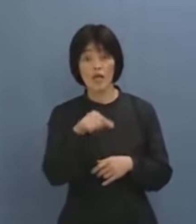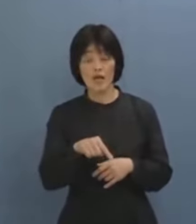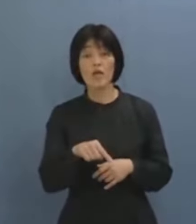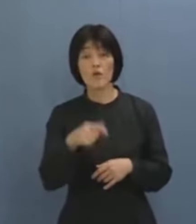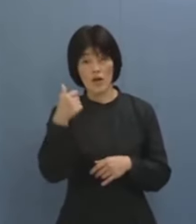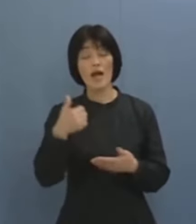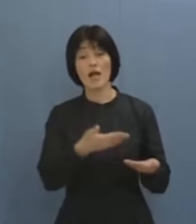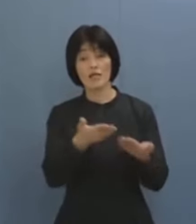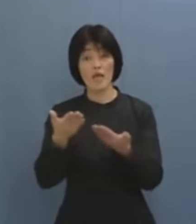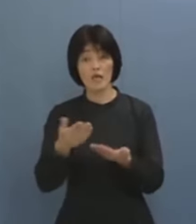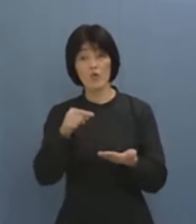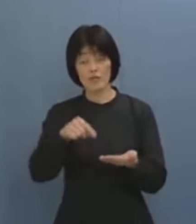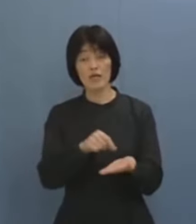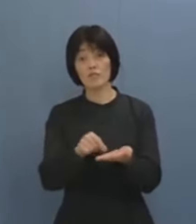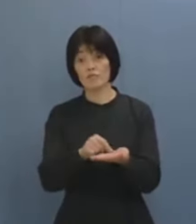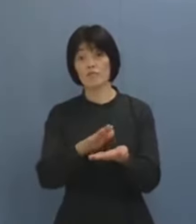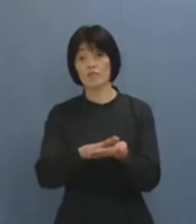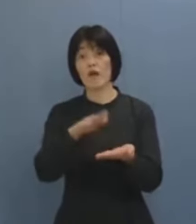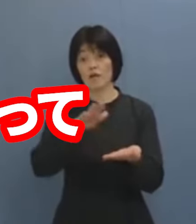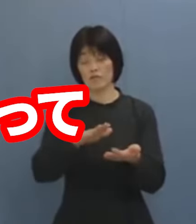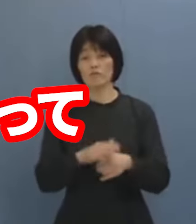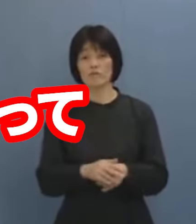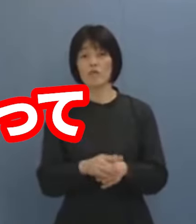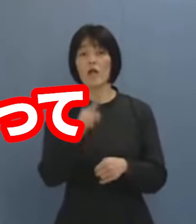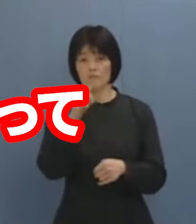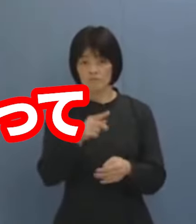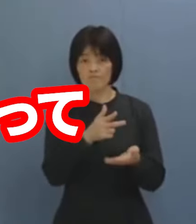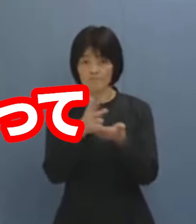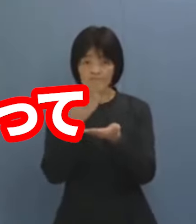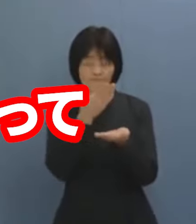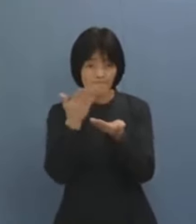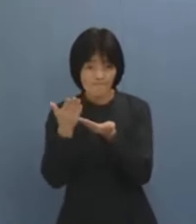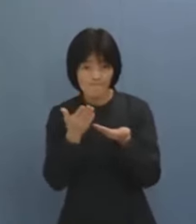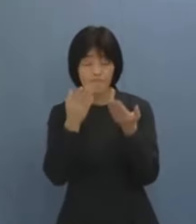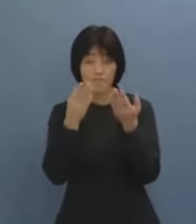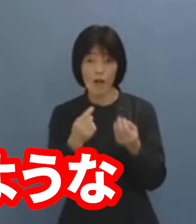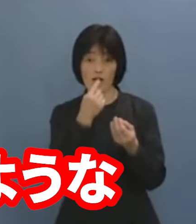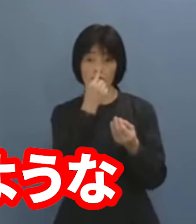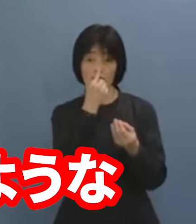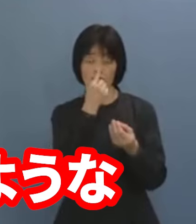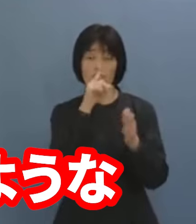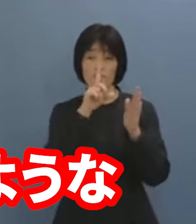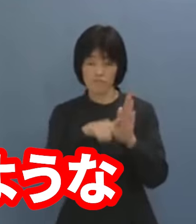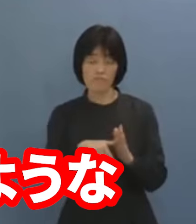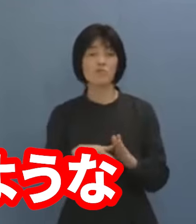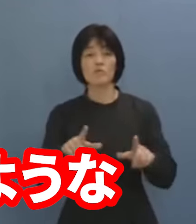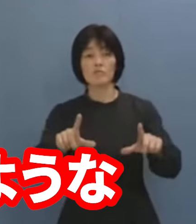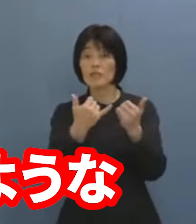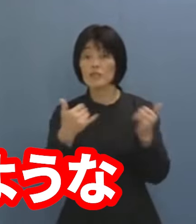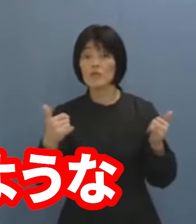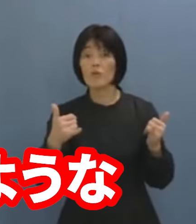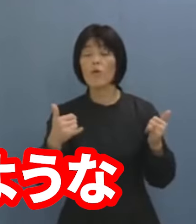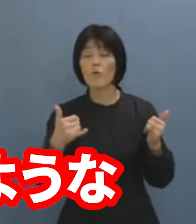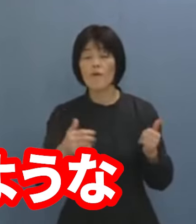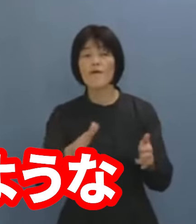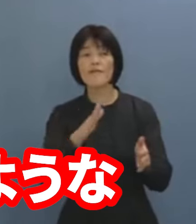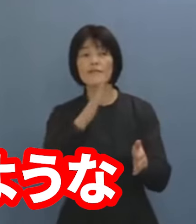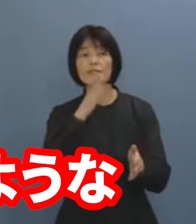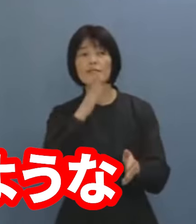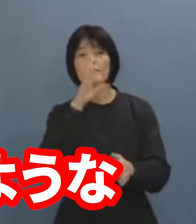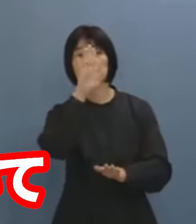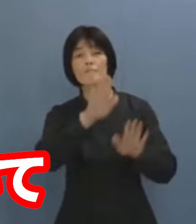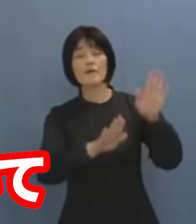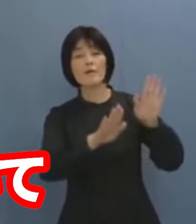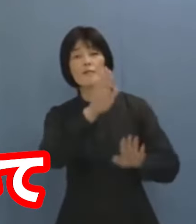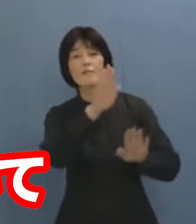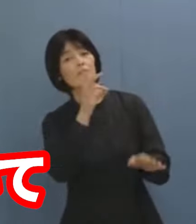ます。で、取材によると、このアンケートを書いたというのは、実際に目撃した方というような記入の